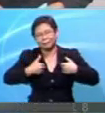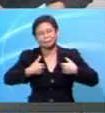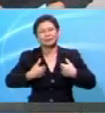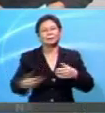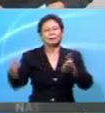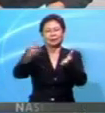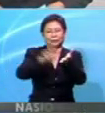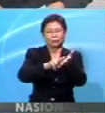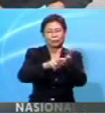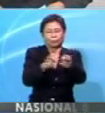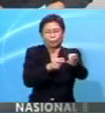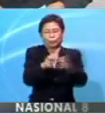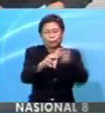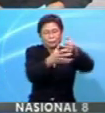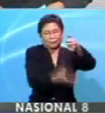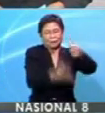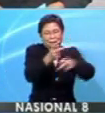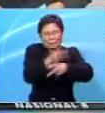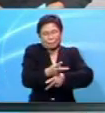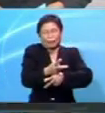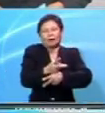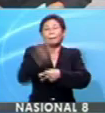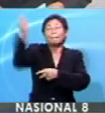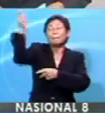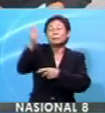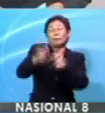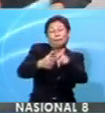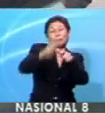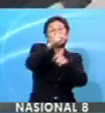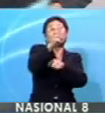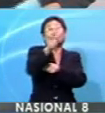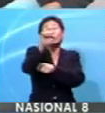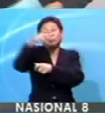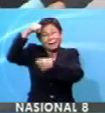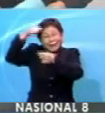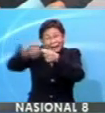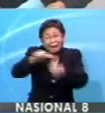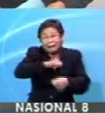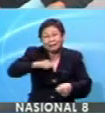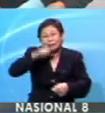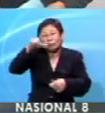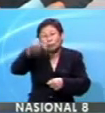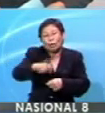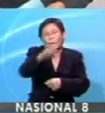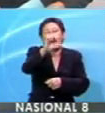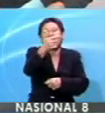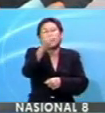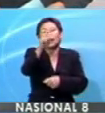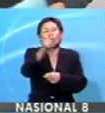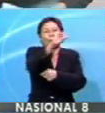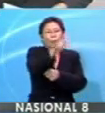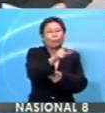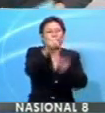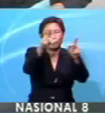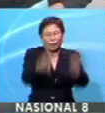dalam satu kenyataannya pengurus dana simpanan persaraan terbesar negara itu mengingatkan ahlinya agar tidak melantik Ejen atau pihak ketiga